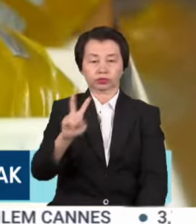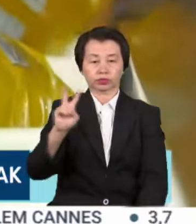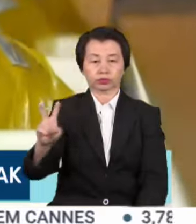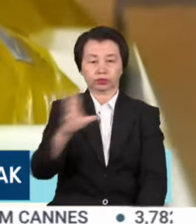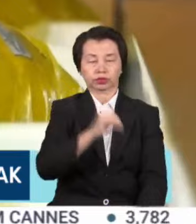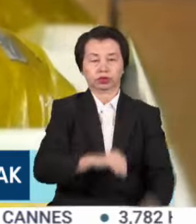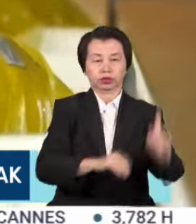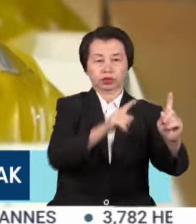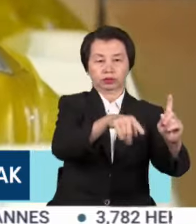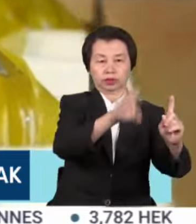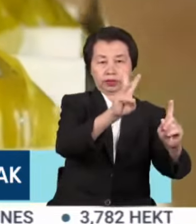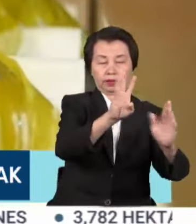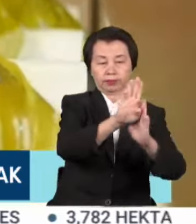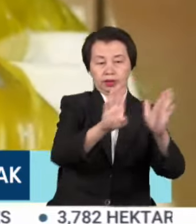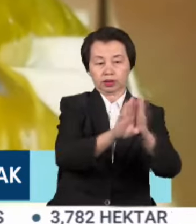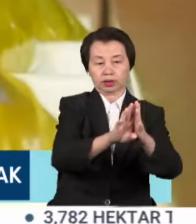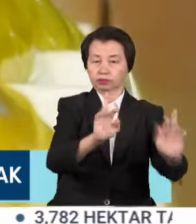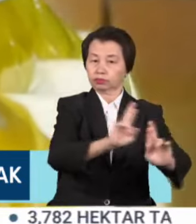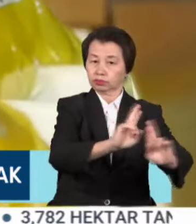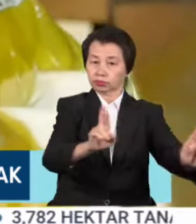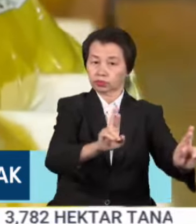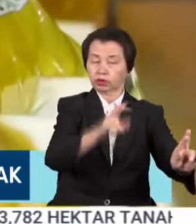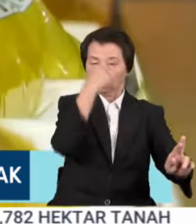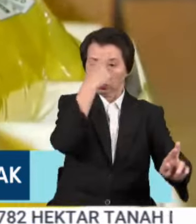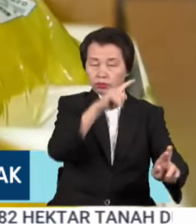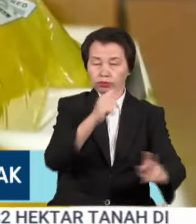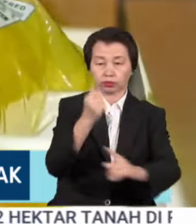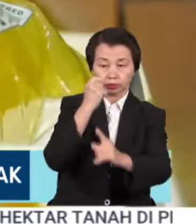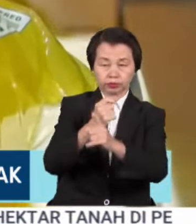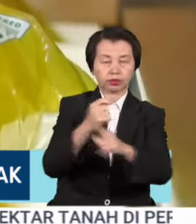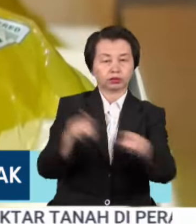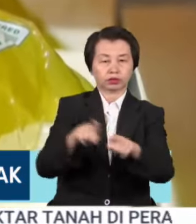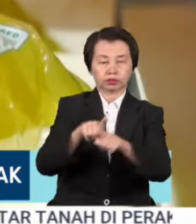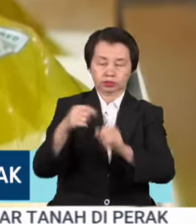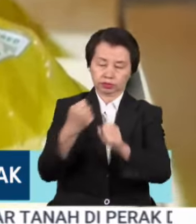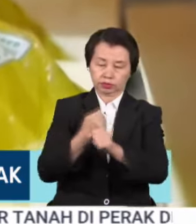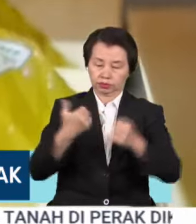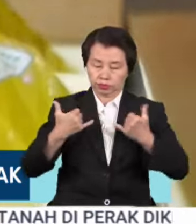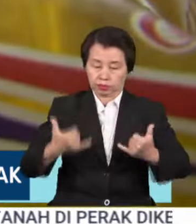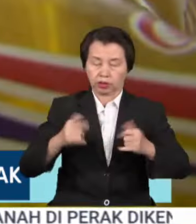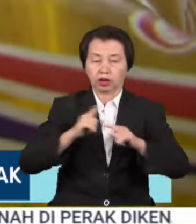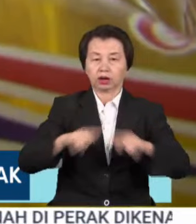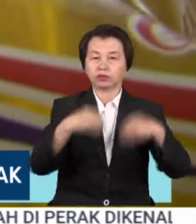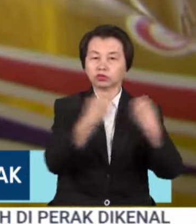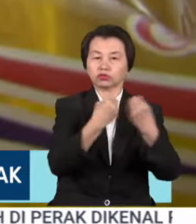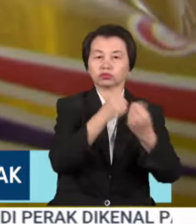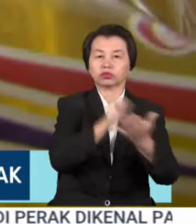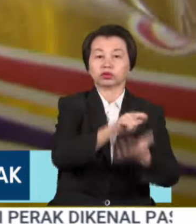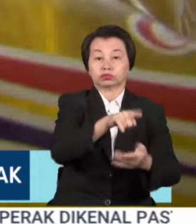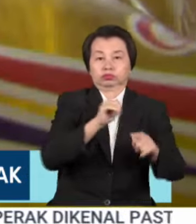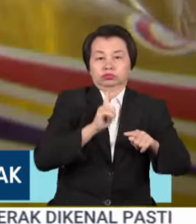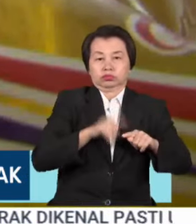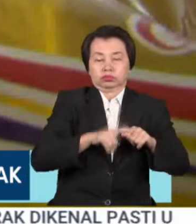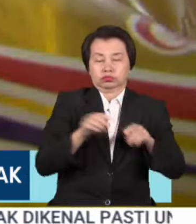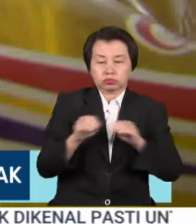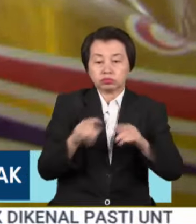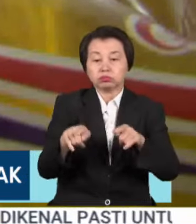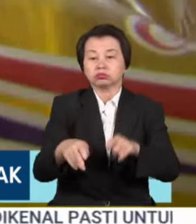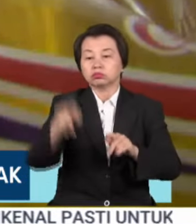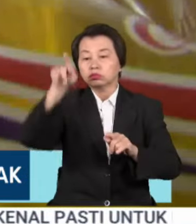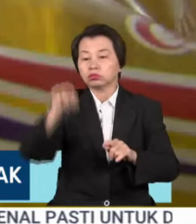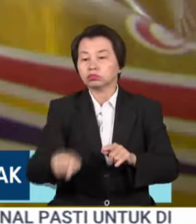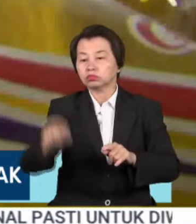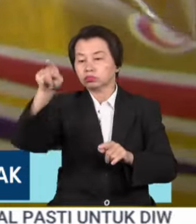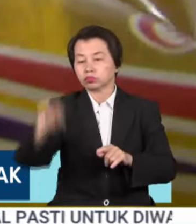Manakala RM1.6 bilion disediakan bagi tujuan sama tahun ini, namun jumlah itu tertakluk kepada pergerakan naik